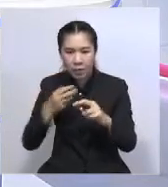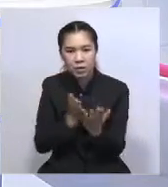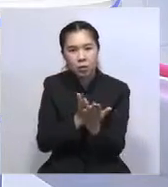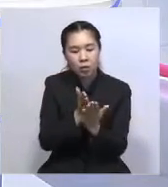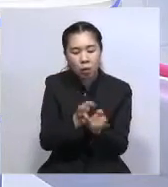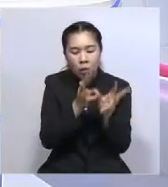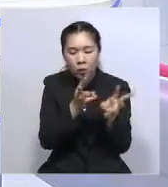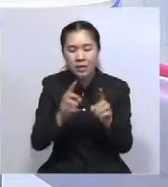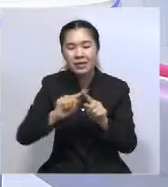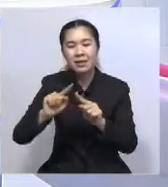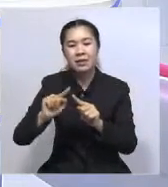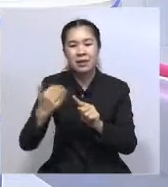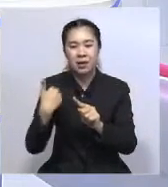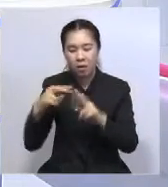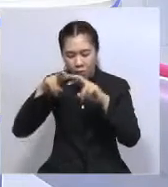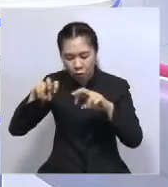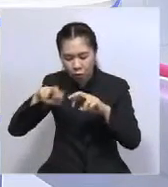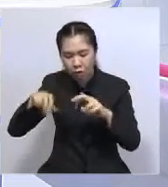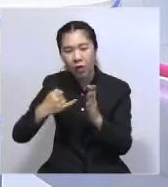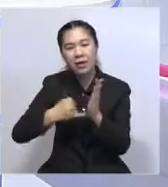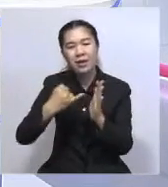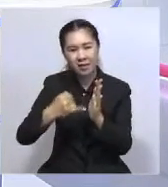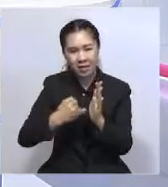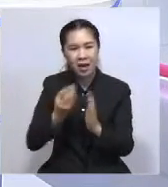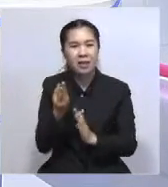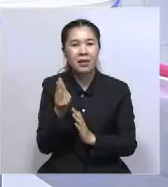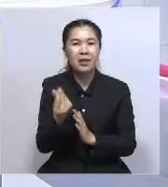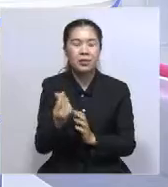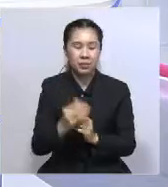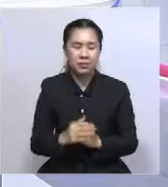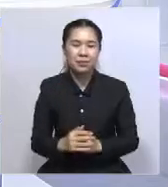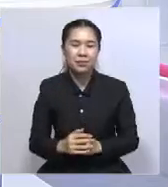างต่างๆให้กับผลิตภัณฑ์ในการตรวจสอบเนี่ยน่าจะสะดวกแล้วก็รวดเร็วแล้วก็เชื่อถือได้มากกว่านี้นะครับ